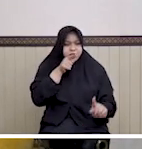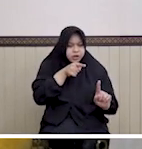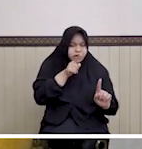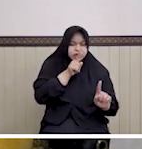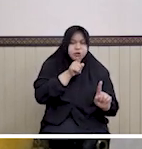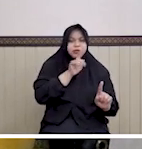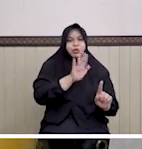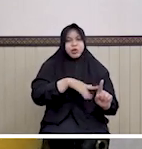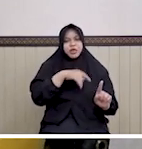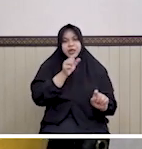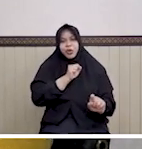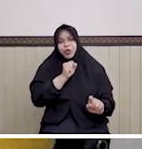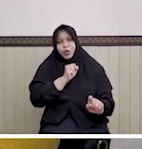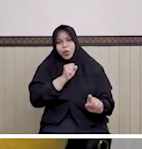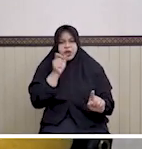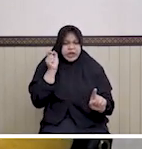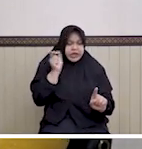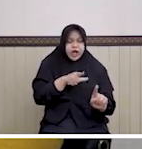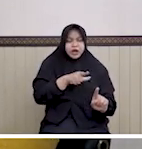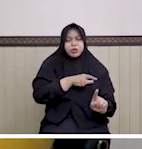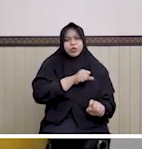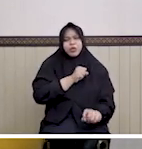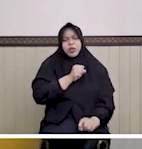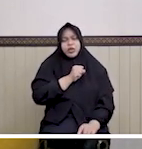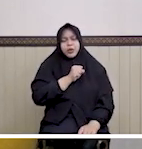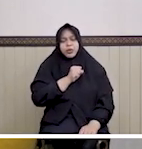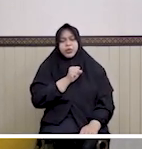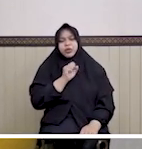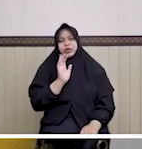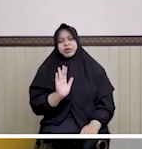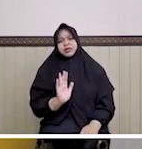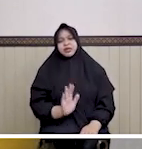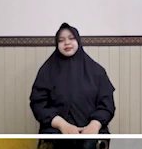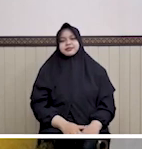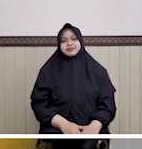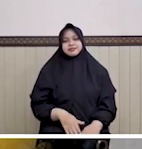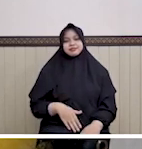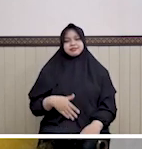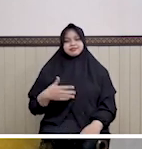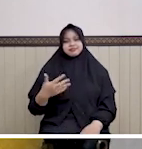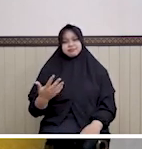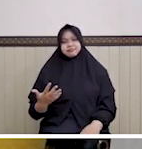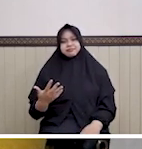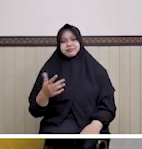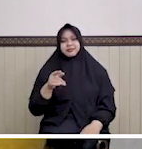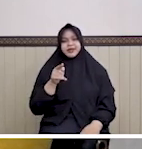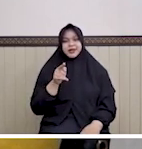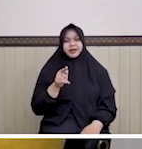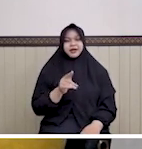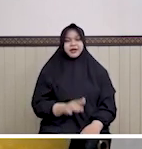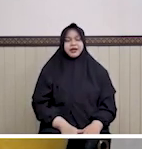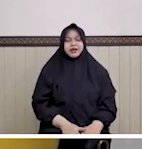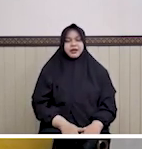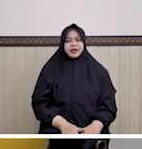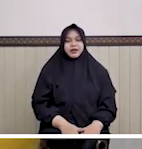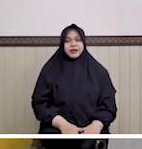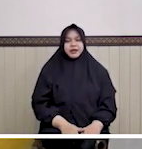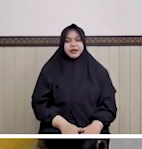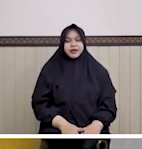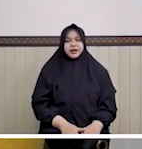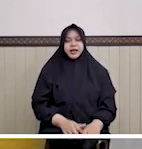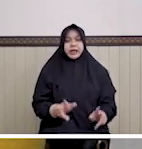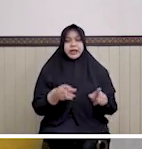di Mau dilempar pakai krikil saja sudah ketakutan kayak gitu Nah maka dengan apa namanya